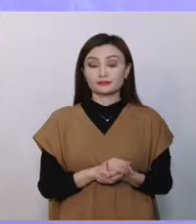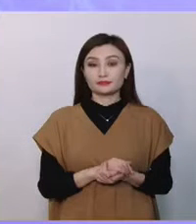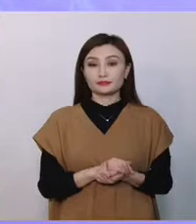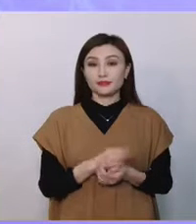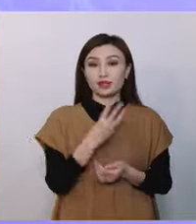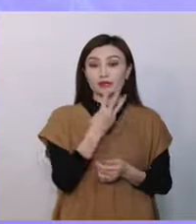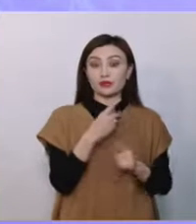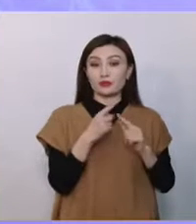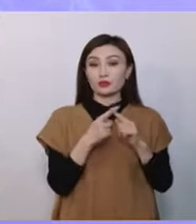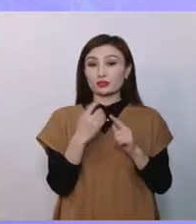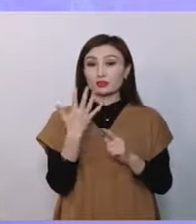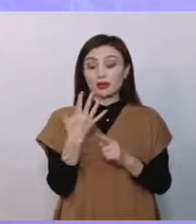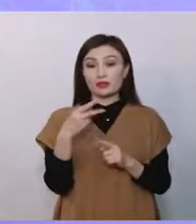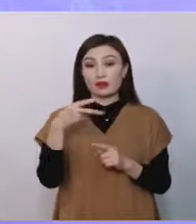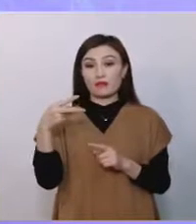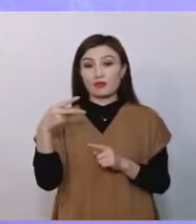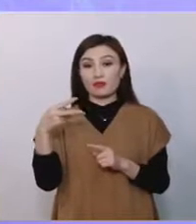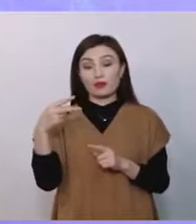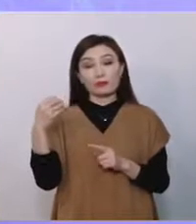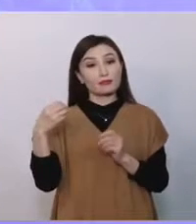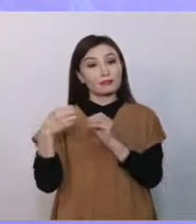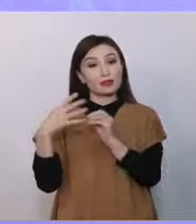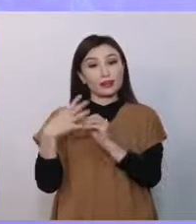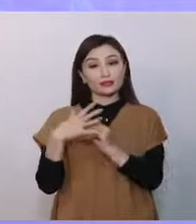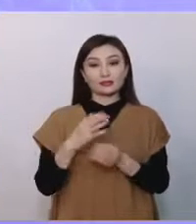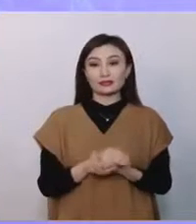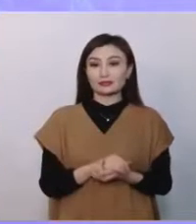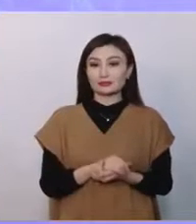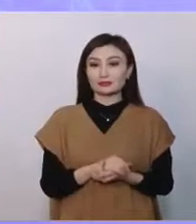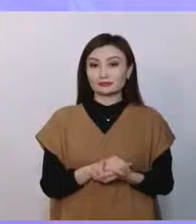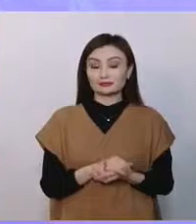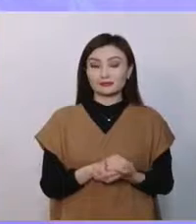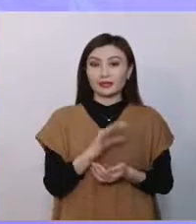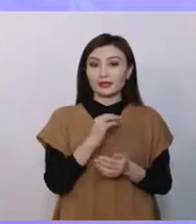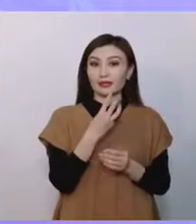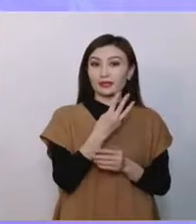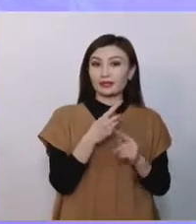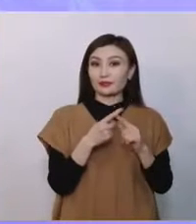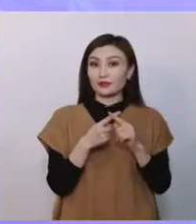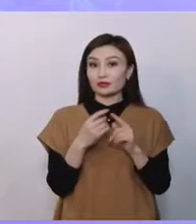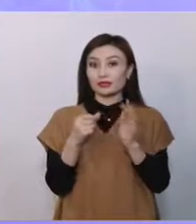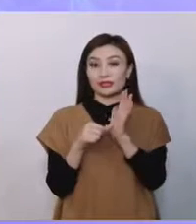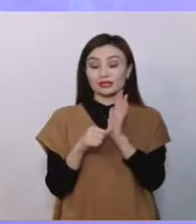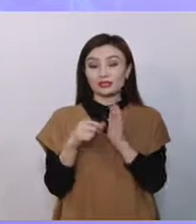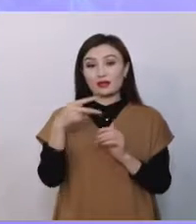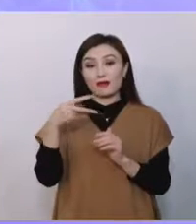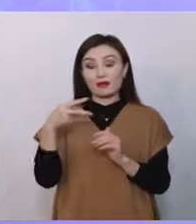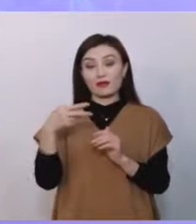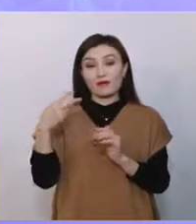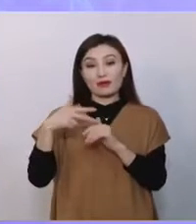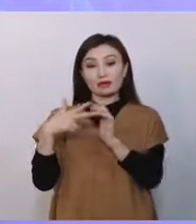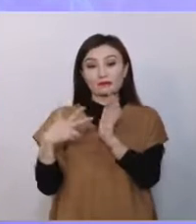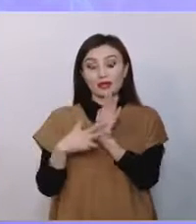3 умножить на 5 равно 15 и 3 умножить на 6 равно